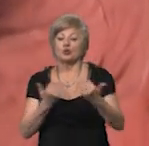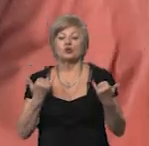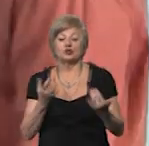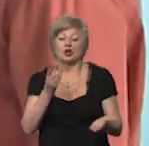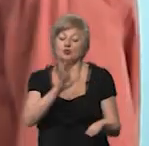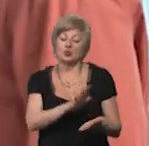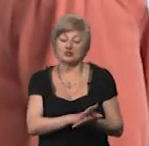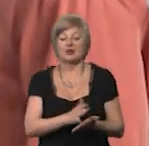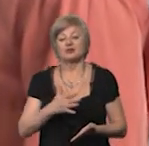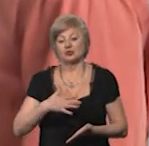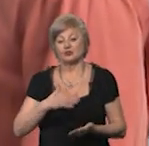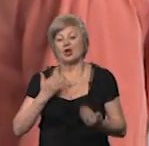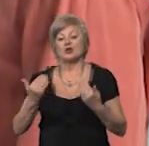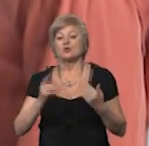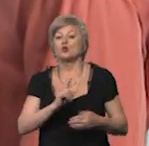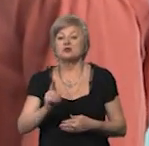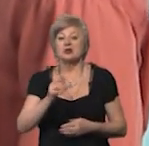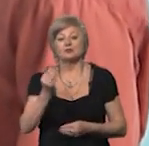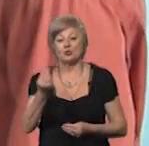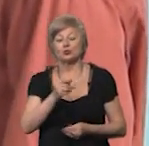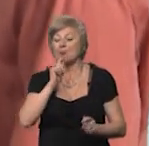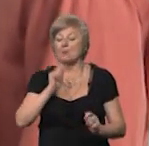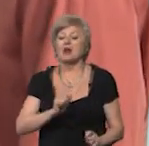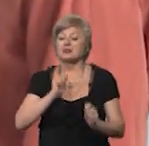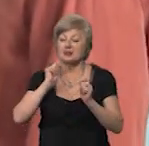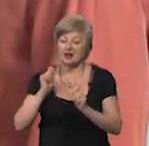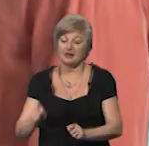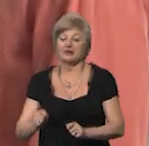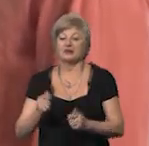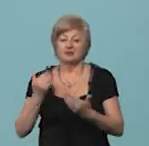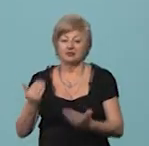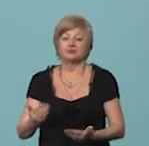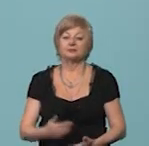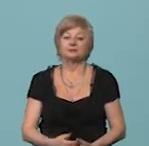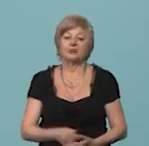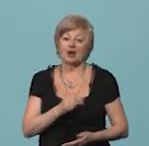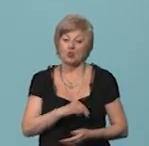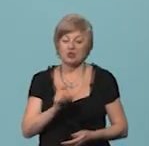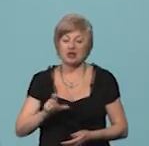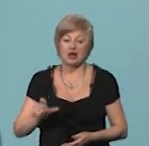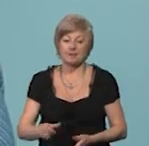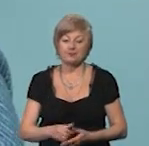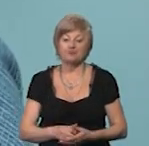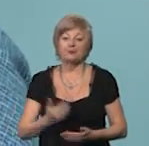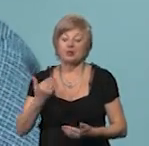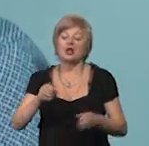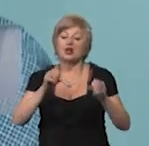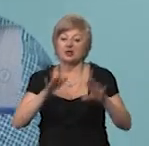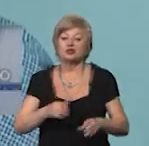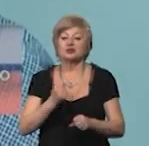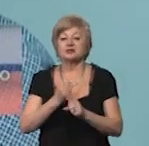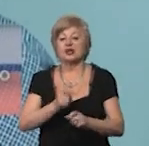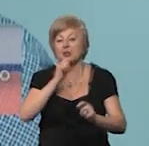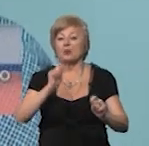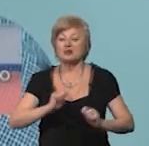залишиться в музеї, адже художник вирішив подарувати її співробітникам. Іван Клименко вирішив зробити невеличкий